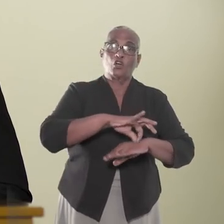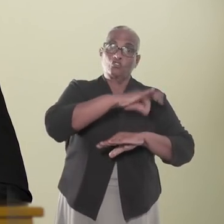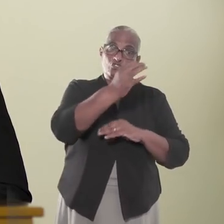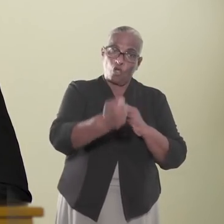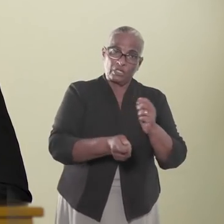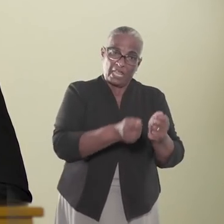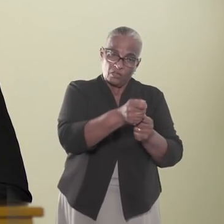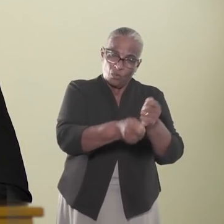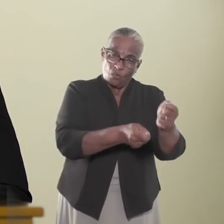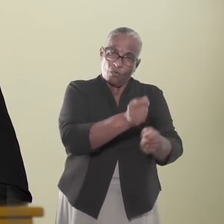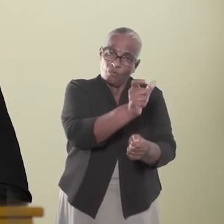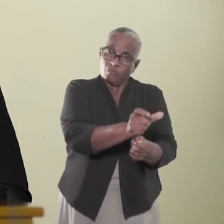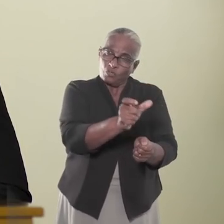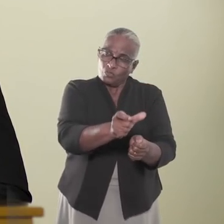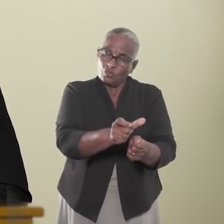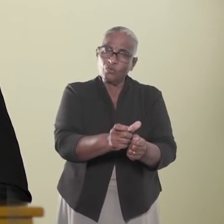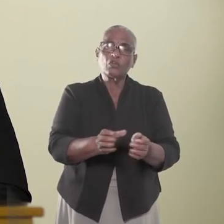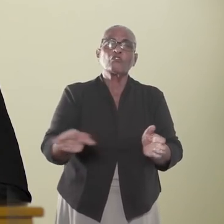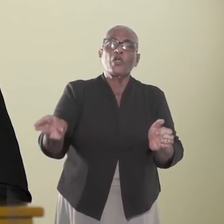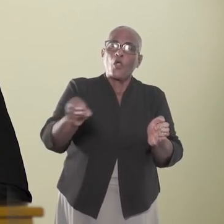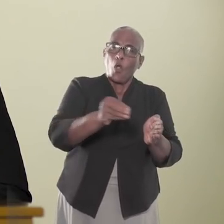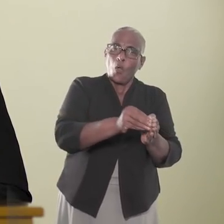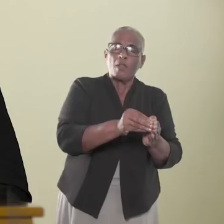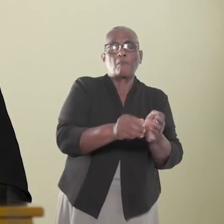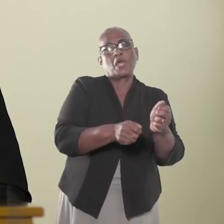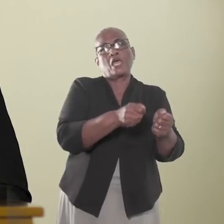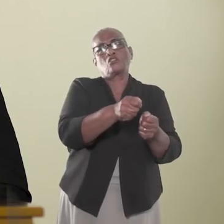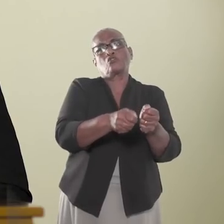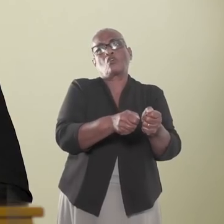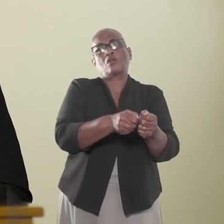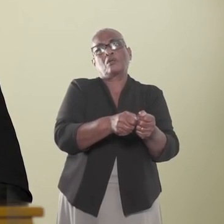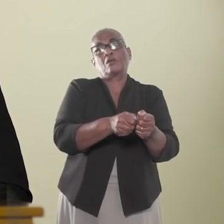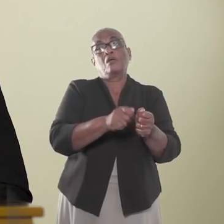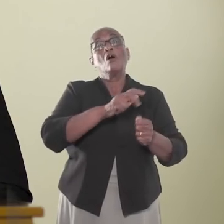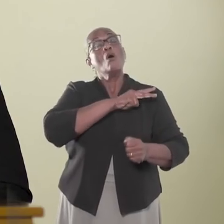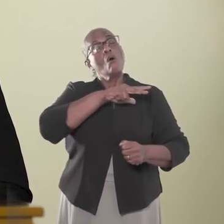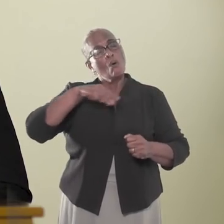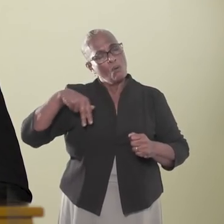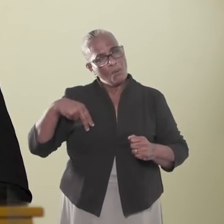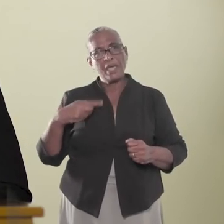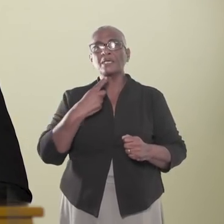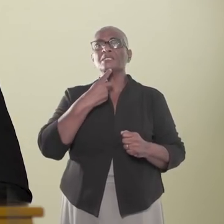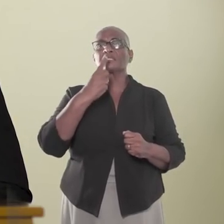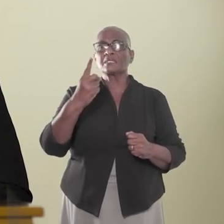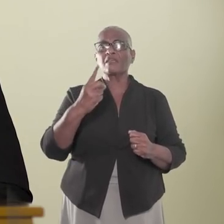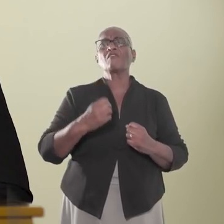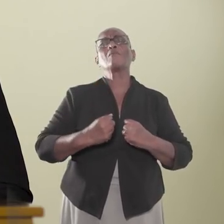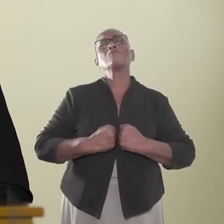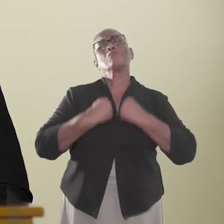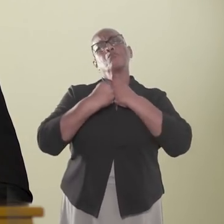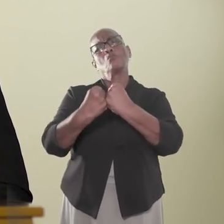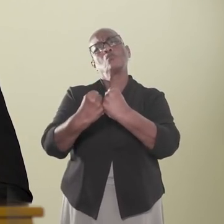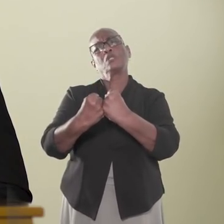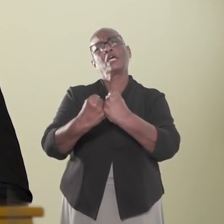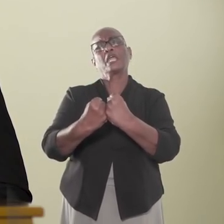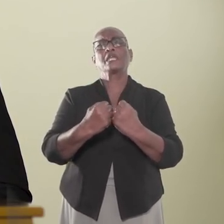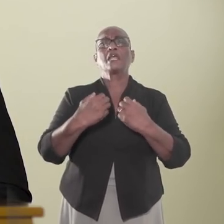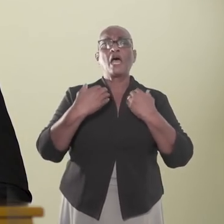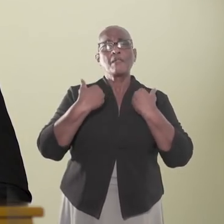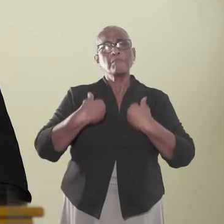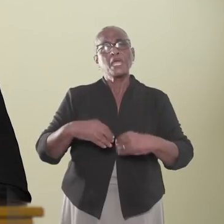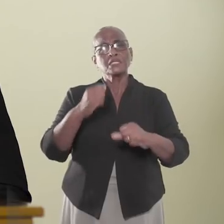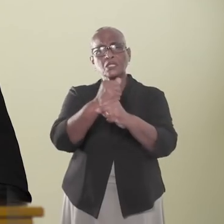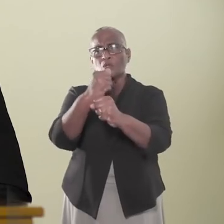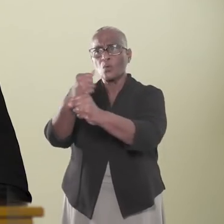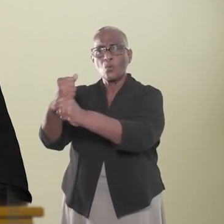gezondheidswerkers voor hun bijdrage en zorg. Weer spreken wij een woord van bemoediging